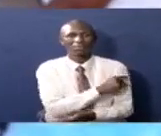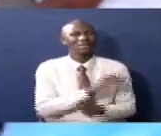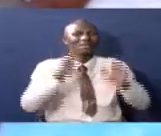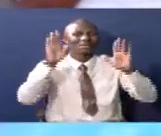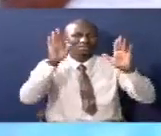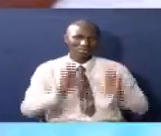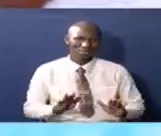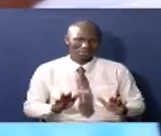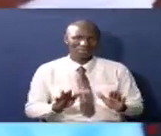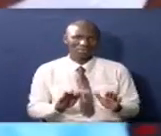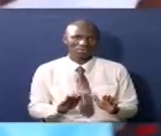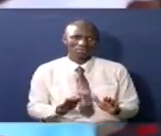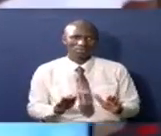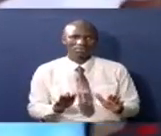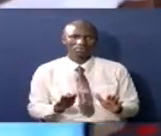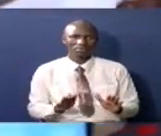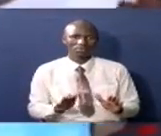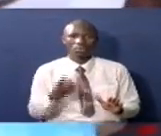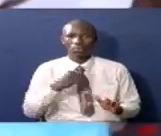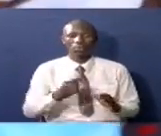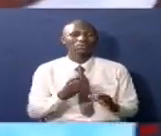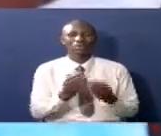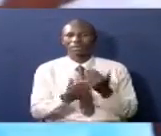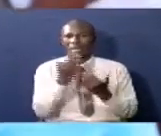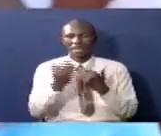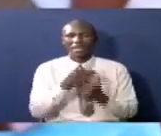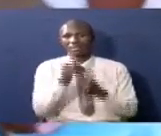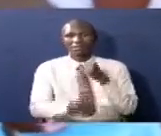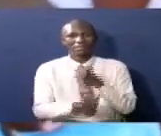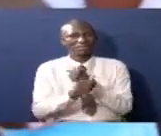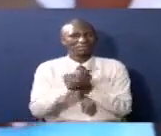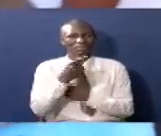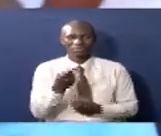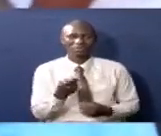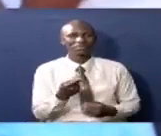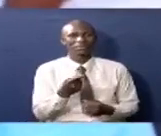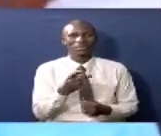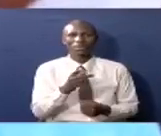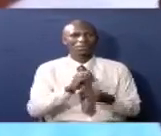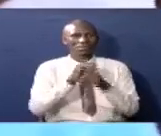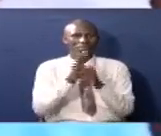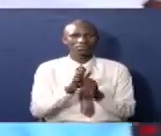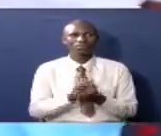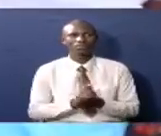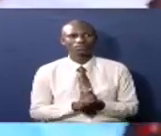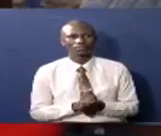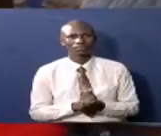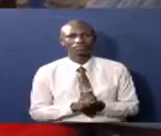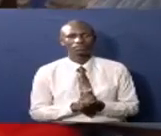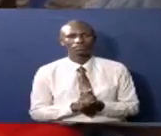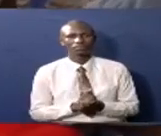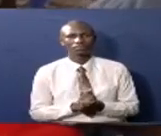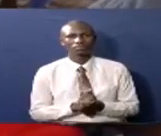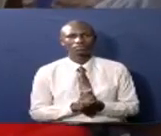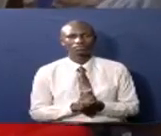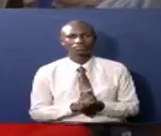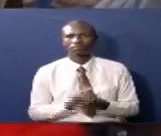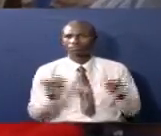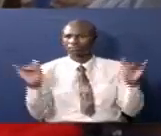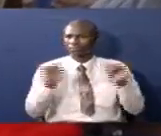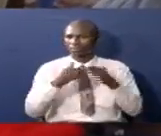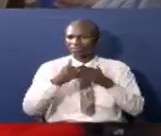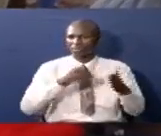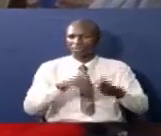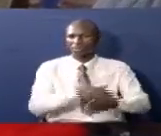muhimu na yoku kutuma teso vyana na mwisho wiko muhimu mwi wa corona virus na kiwala wa iki